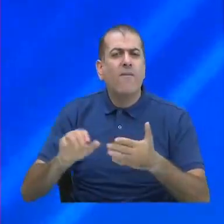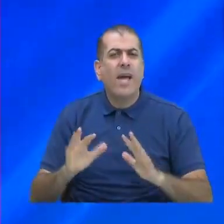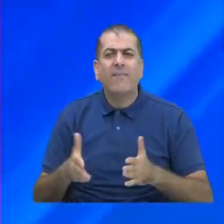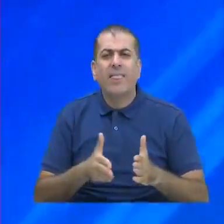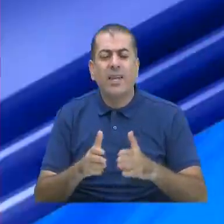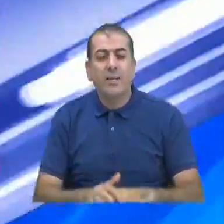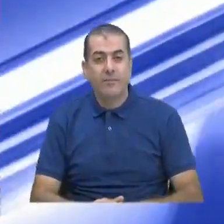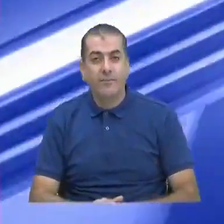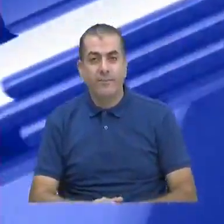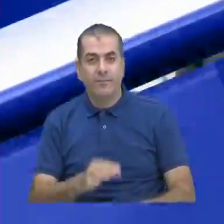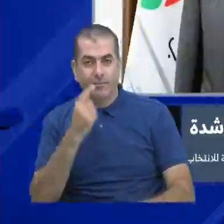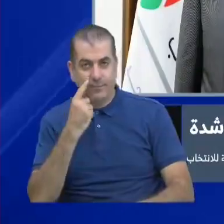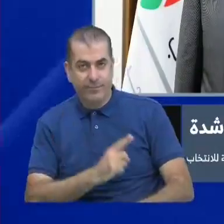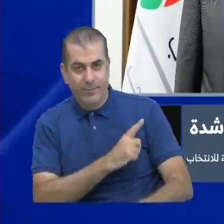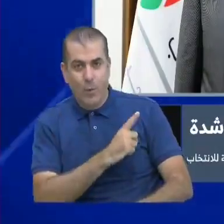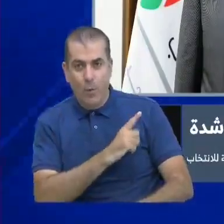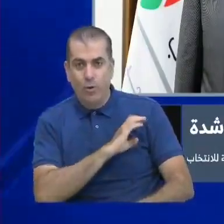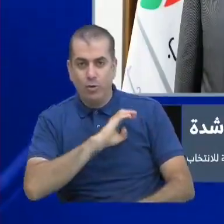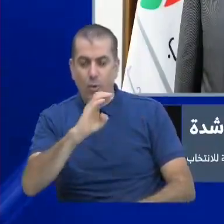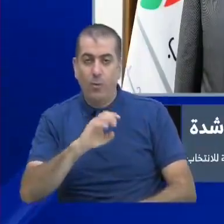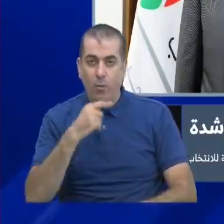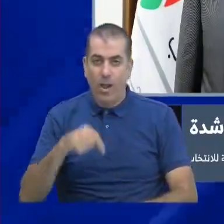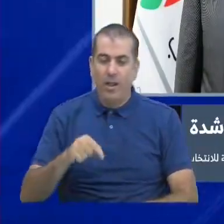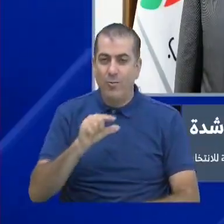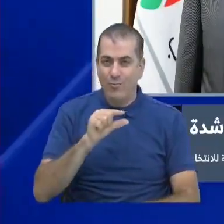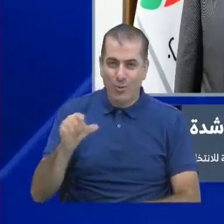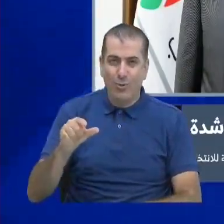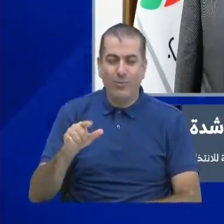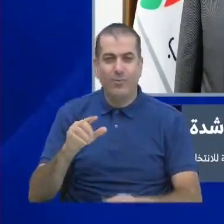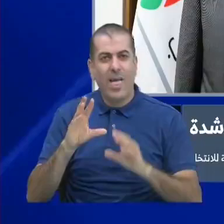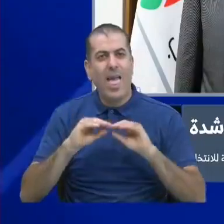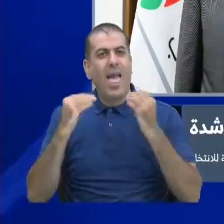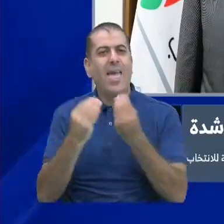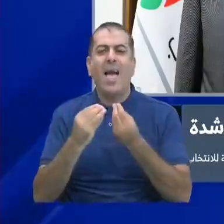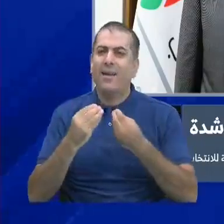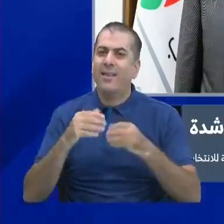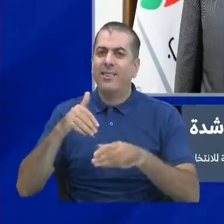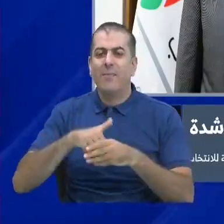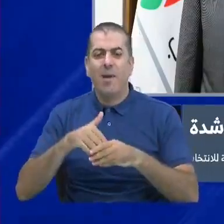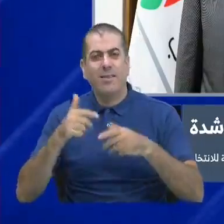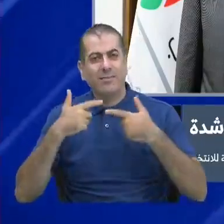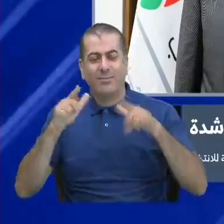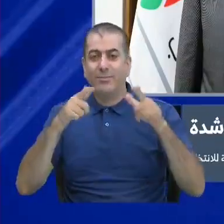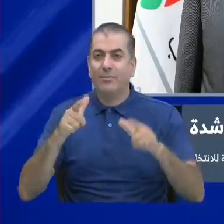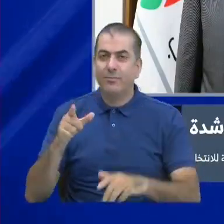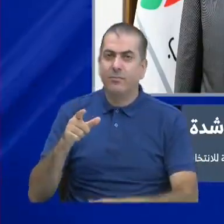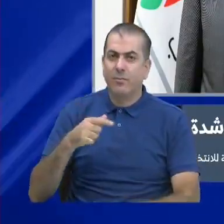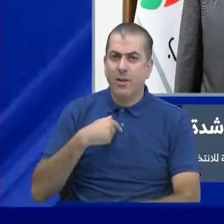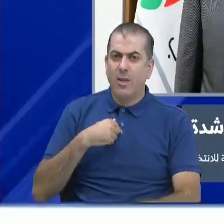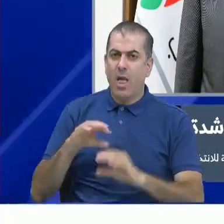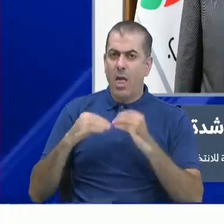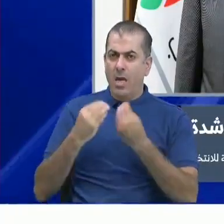الخير، يعطيك ألف عافية. هذه المسألة، مسألة المخالفات التي ترصدها الهيئة من